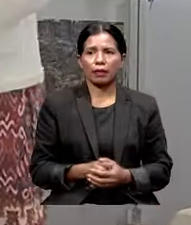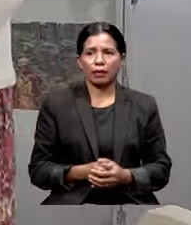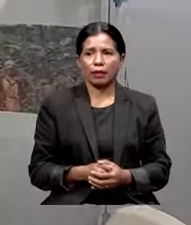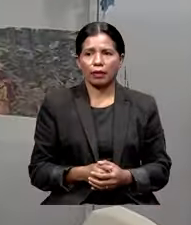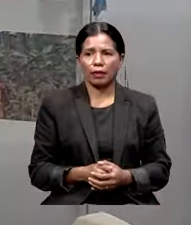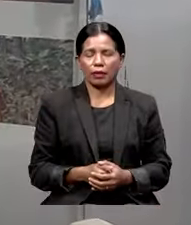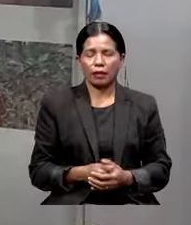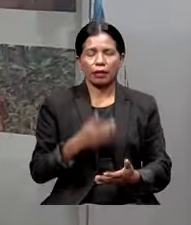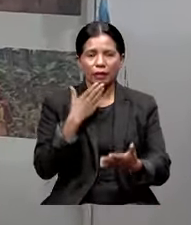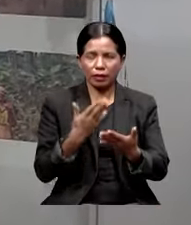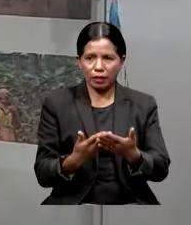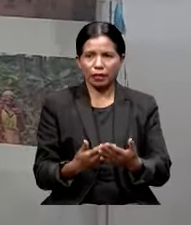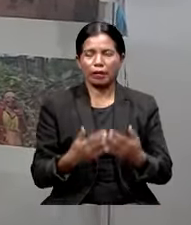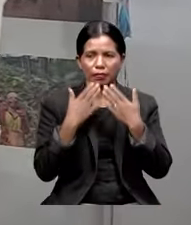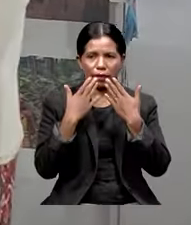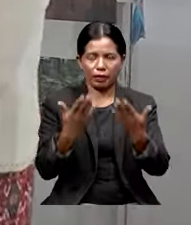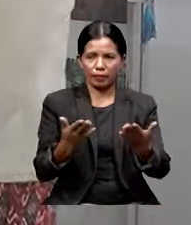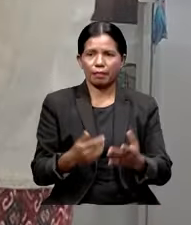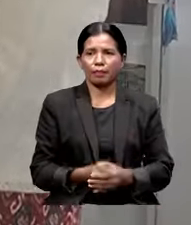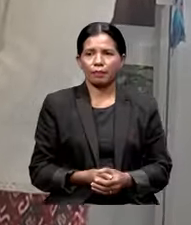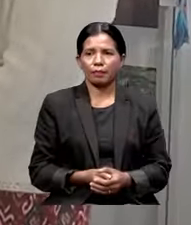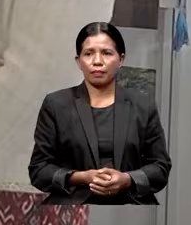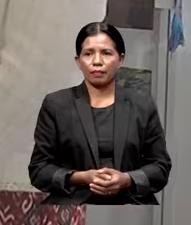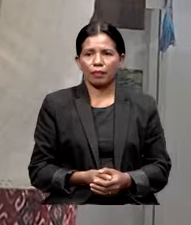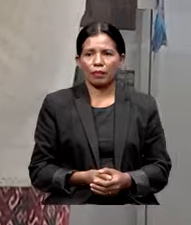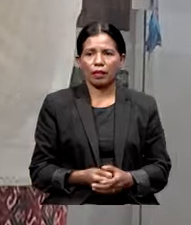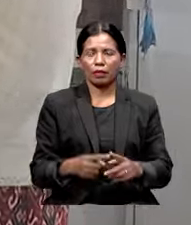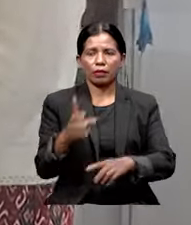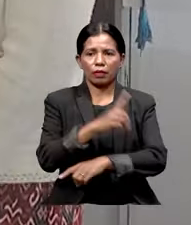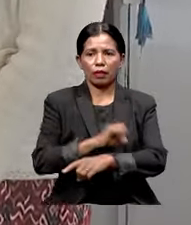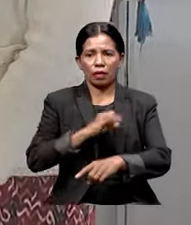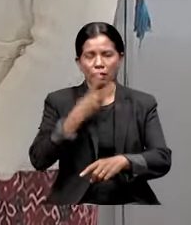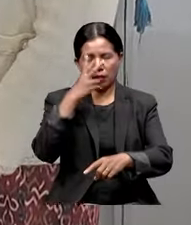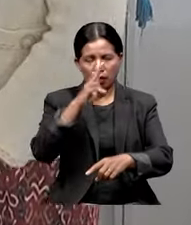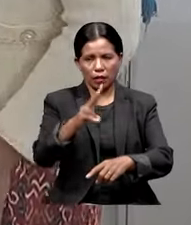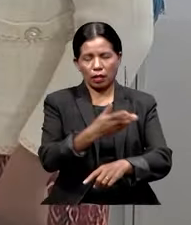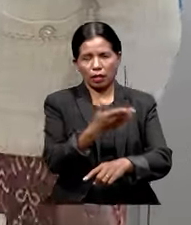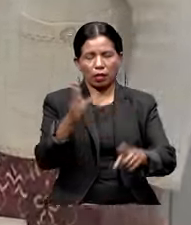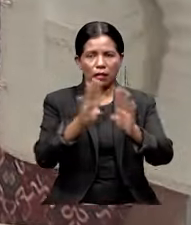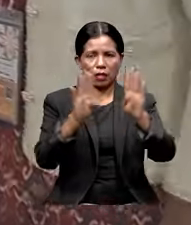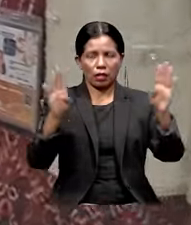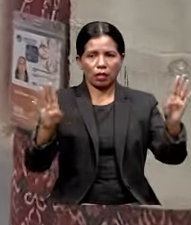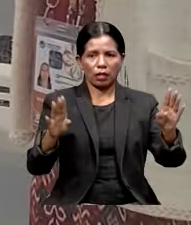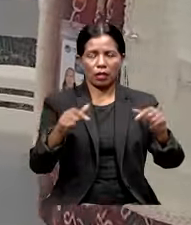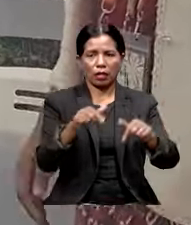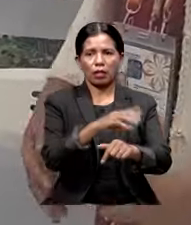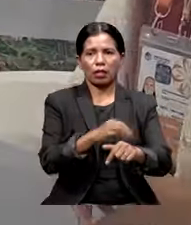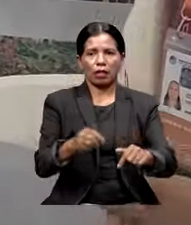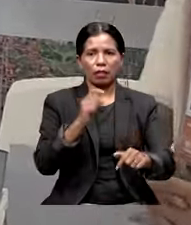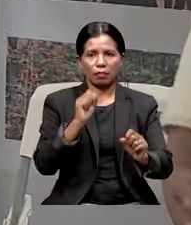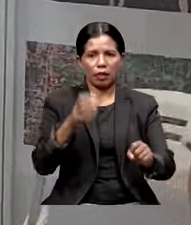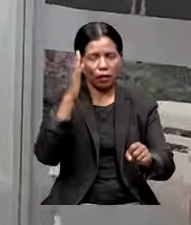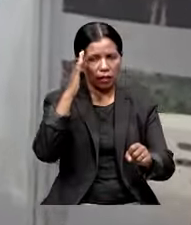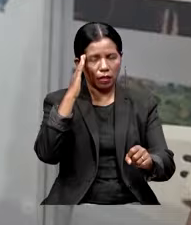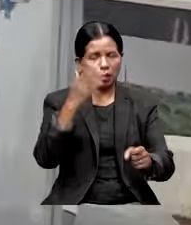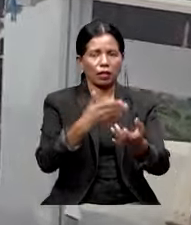Mana dia kelai? Dia kopiara. Oh, yang lurah hawa mana saya loke buti ane? Mana bela hati ane kelai? Produk